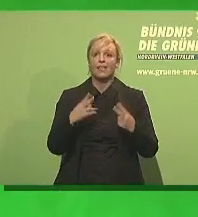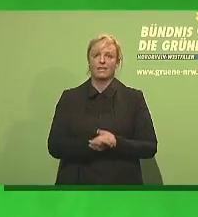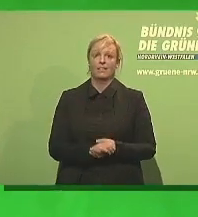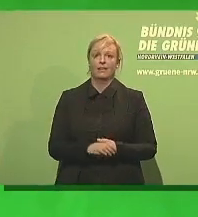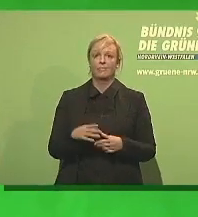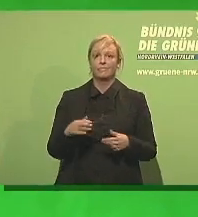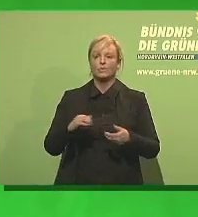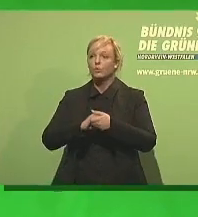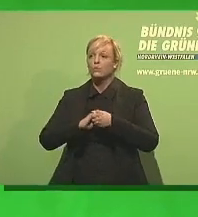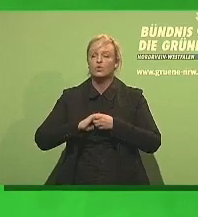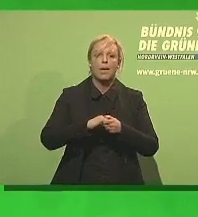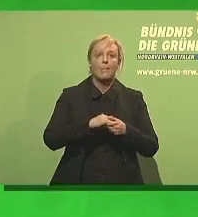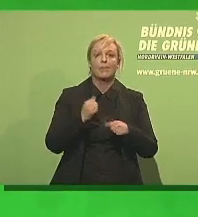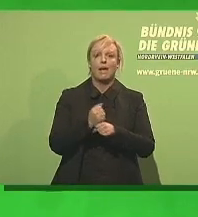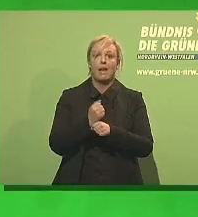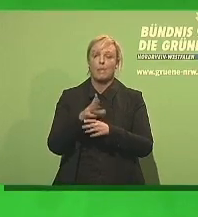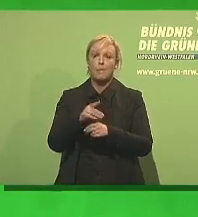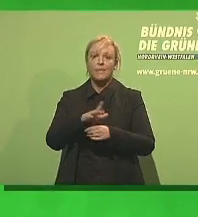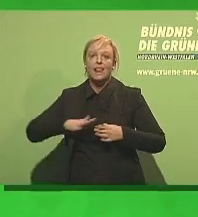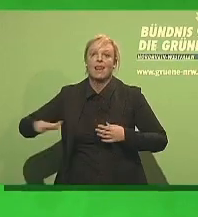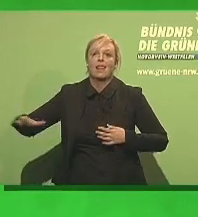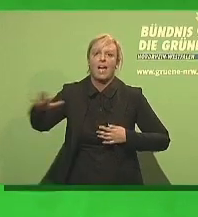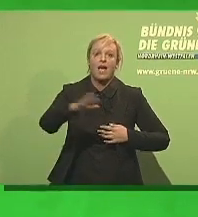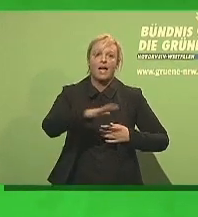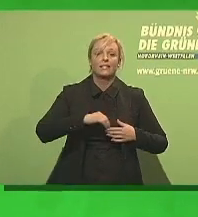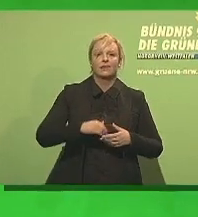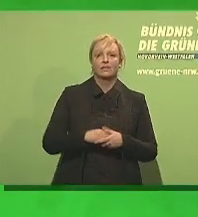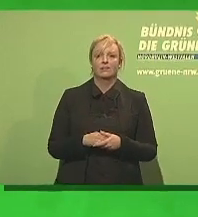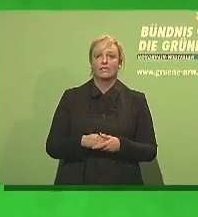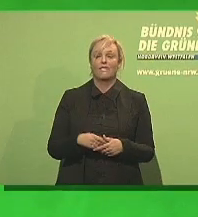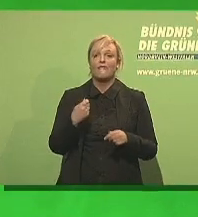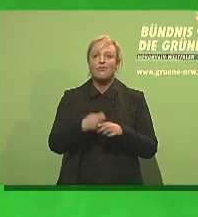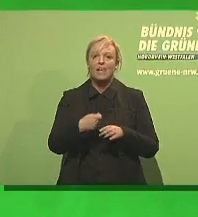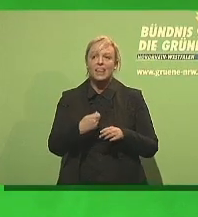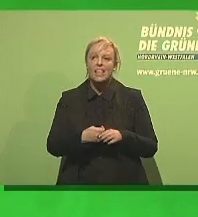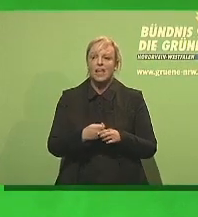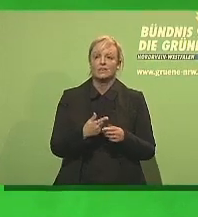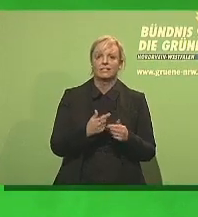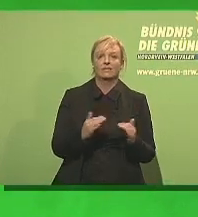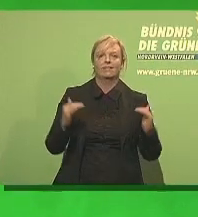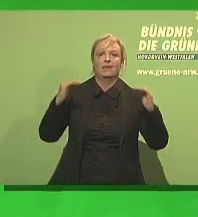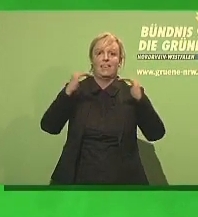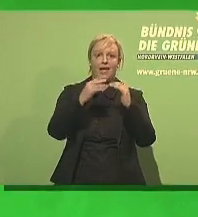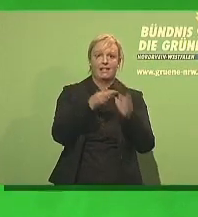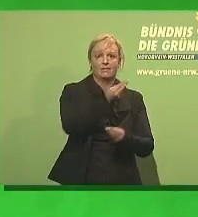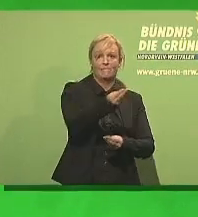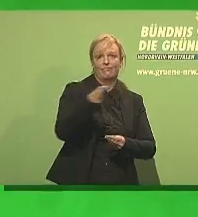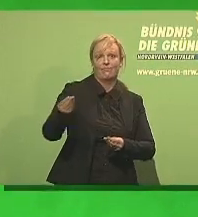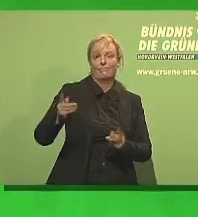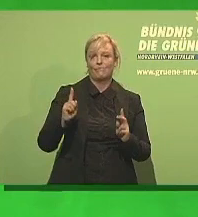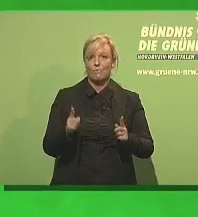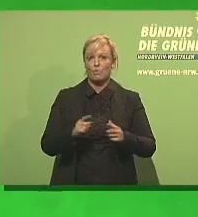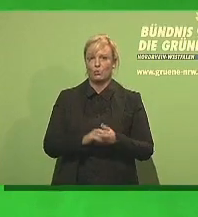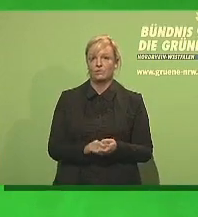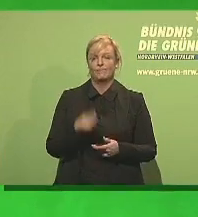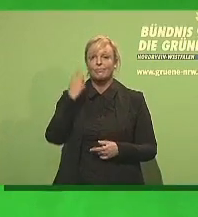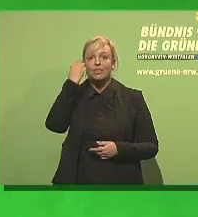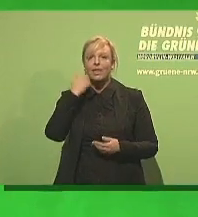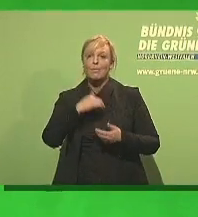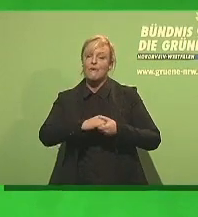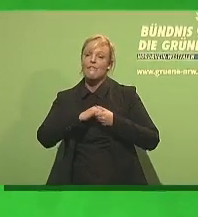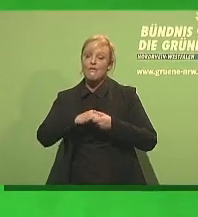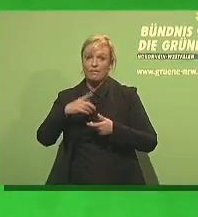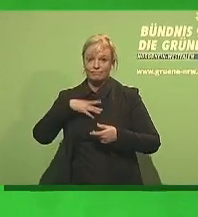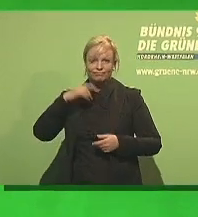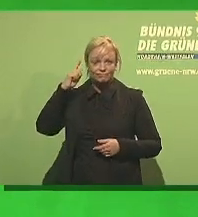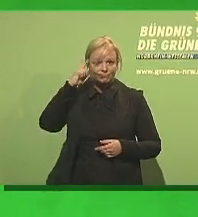Land gefordert, für eine aufgabengerechte Finanzausstattung zu sorgen. Liebe Freundinnen und Freunde, ich bin überzeugt, dass wir